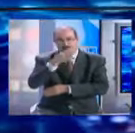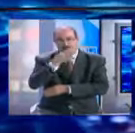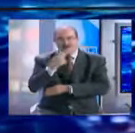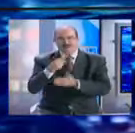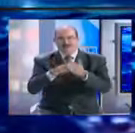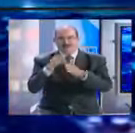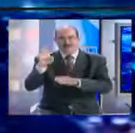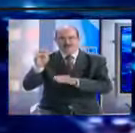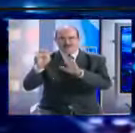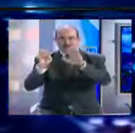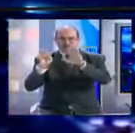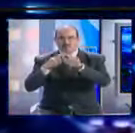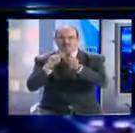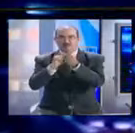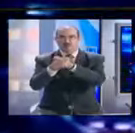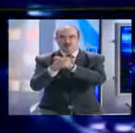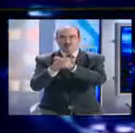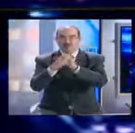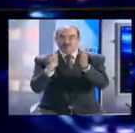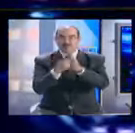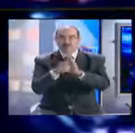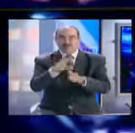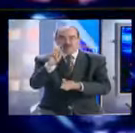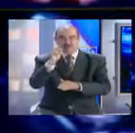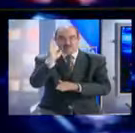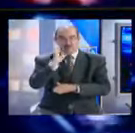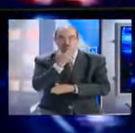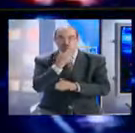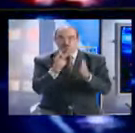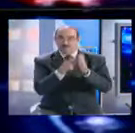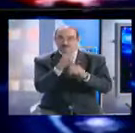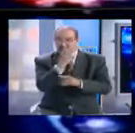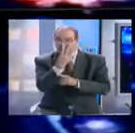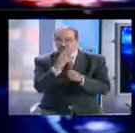29 ماي 1990، وتعديلاته المؤرخة في 30 جانفي 2004